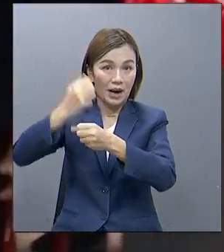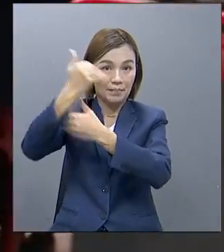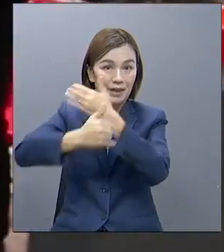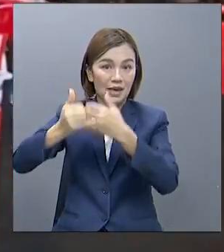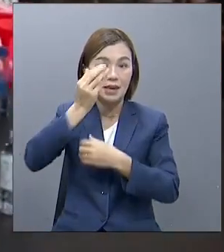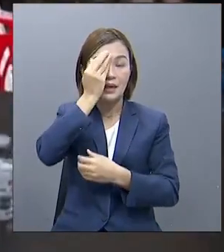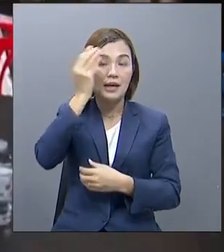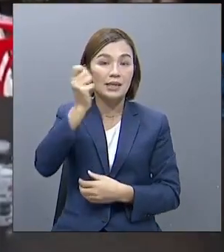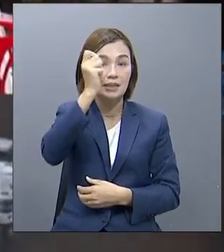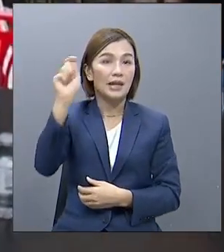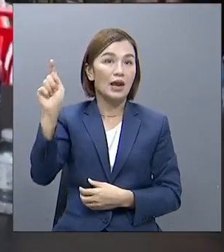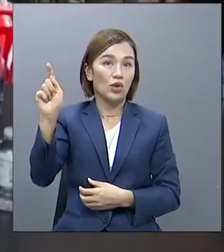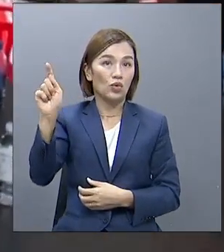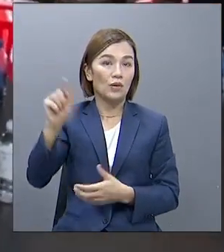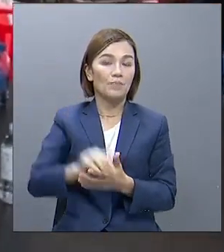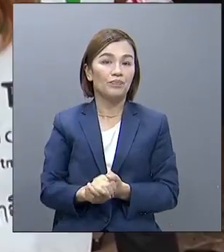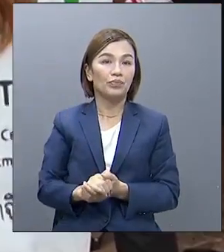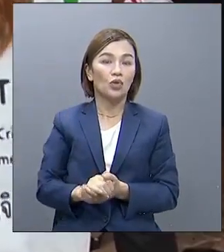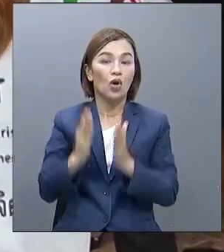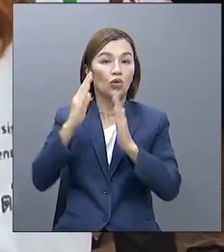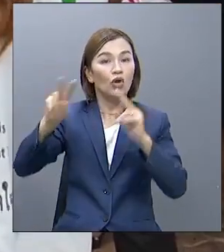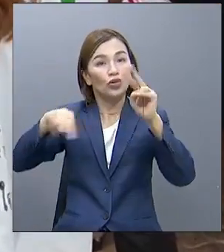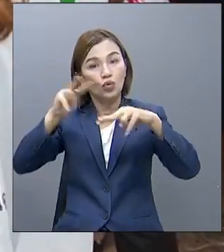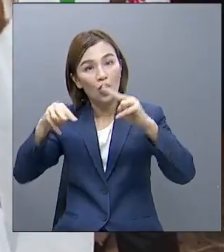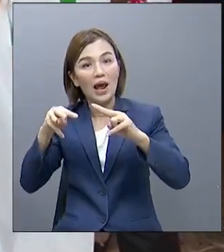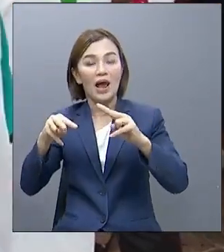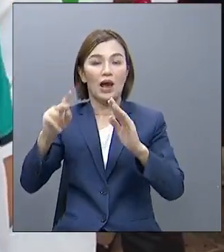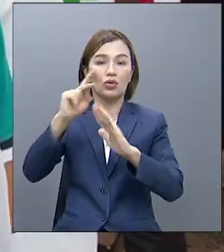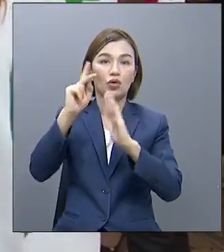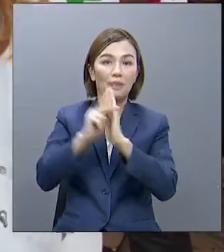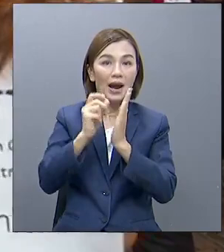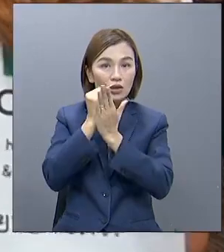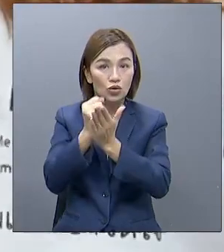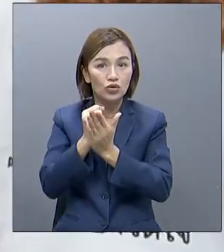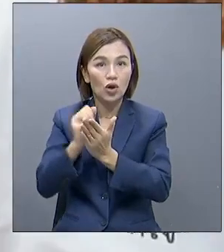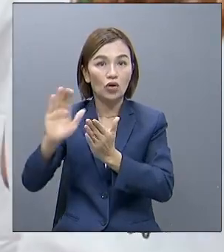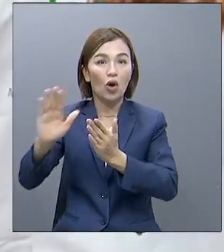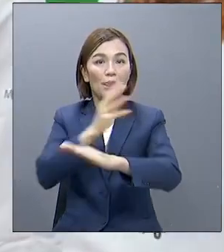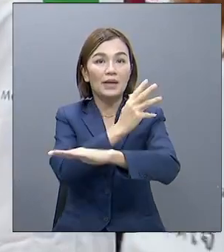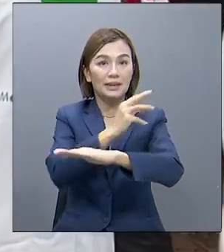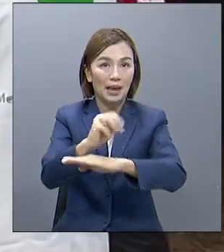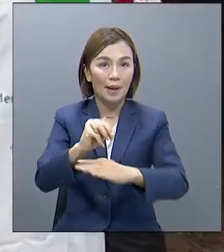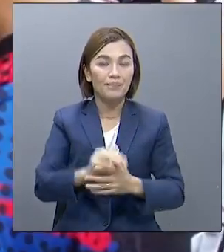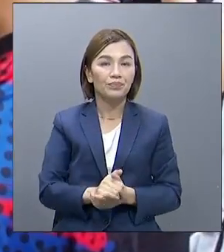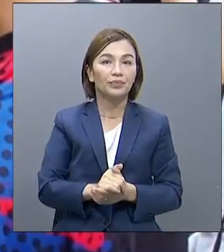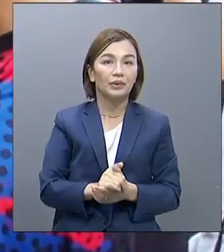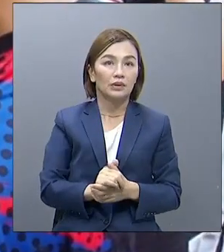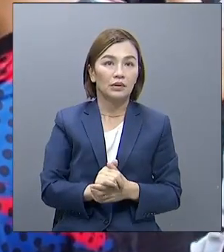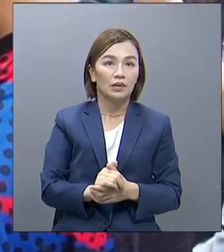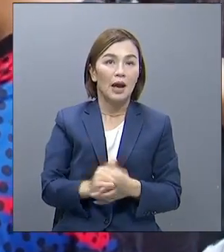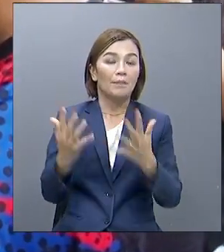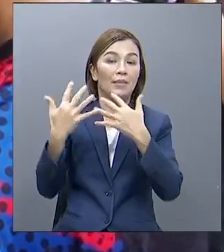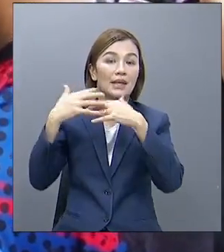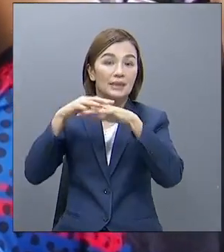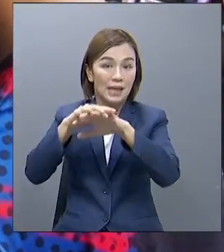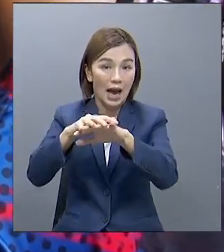เอลอัยการจังหวัดคุ้มครองสิทธิ์และช่วยเหลือทางกฎหมายและการบังคับคดีจังหวัดมหาสารคามได้ประสานไปที่จัดหางานจังหวัด